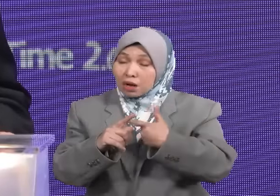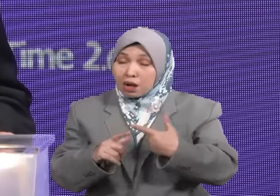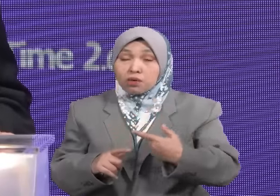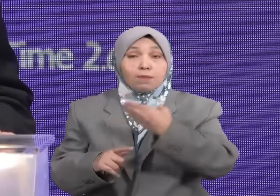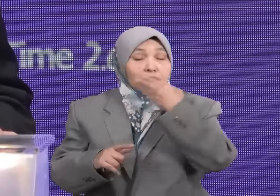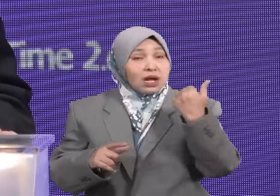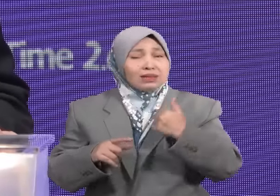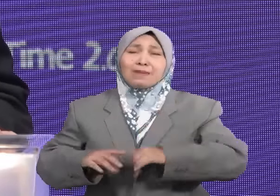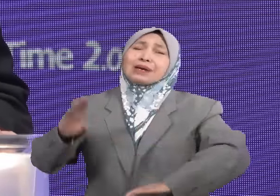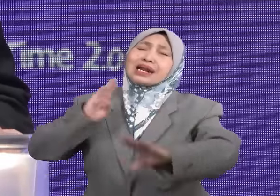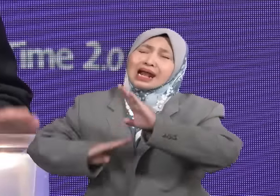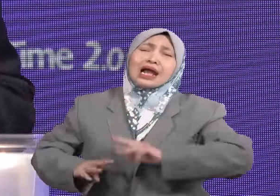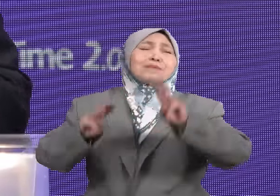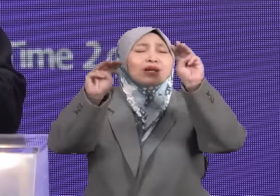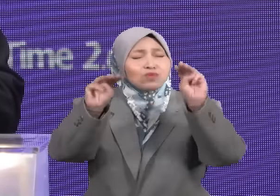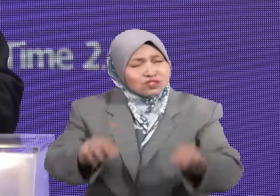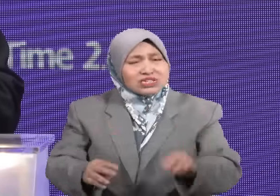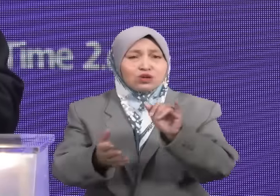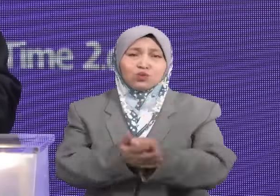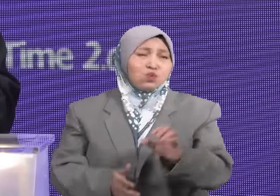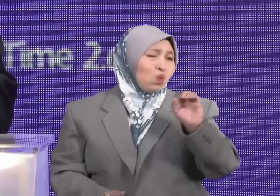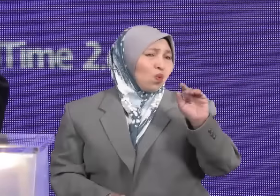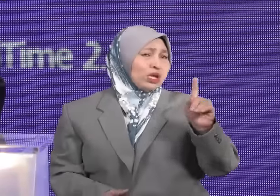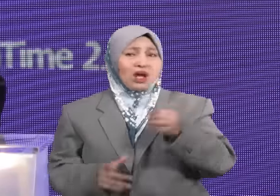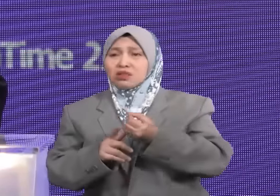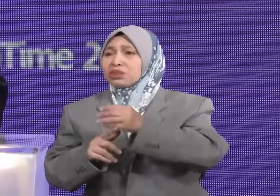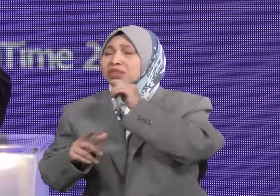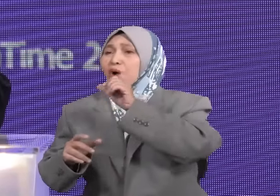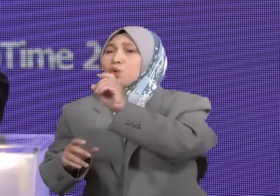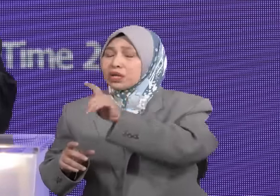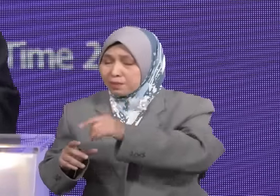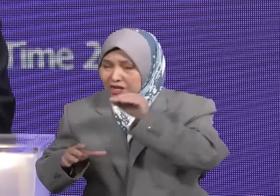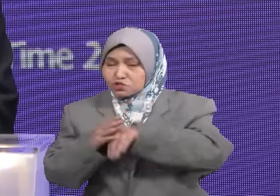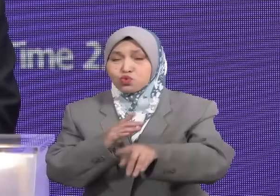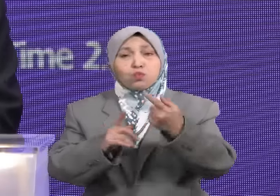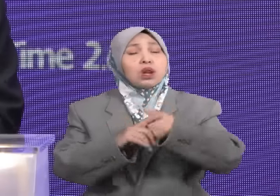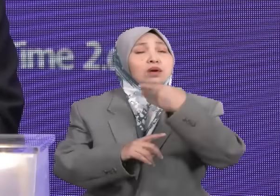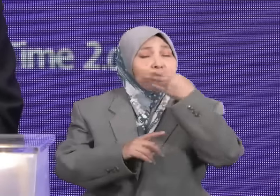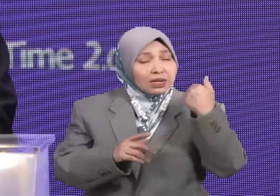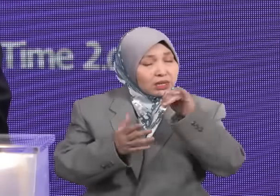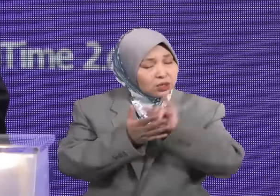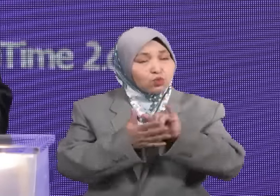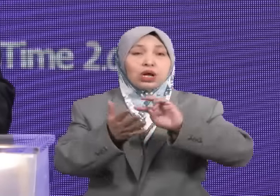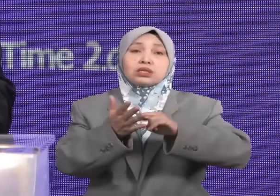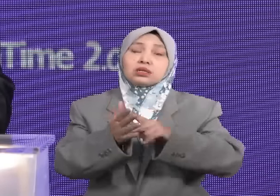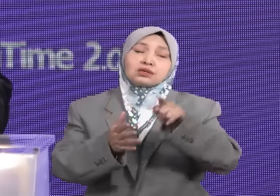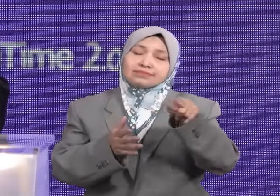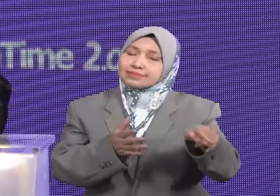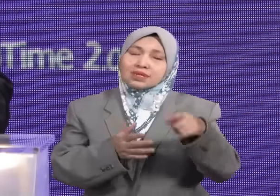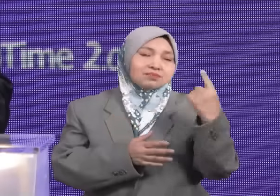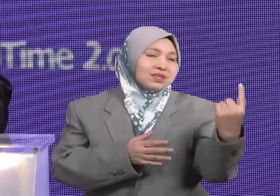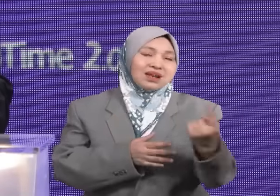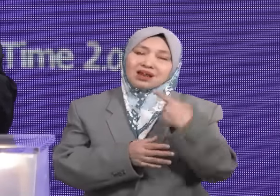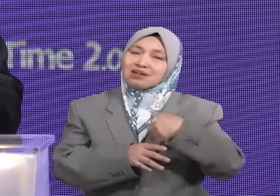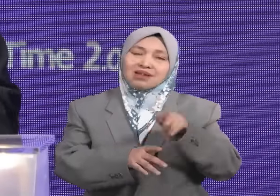bulan, perangai orang itu nak tahu dia ni okey ke tak okey, dia masuk bulan Ramadan, maka itulah tanda bahawa dia ni memang selalu digoda